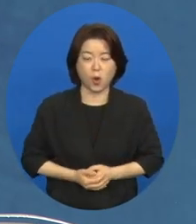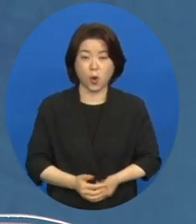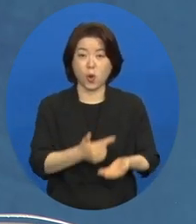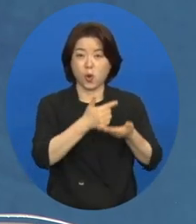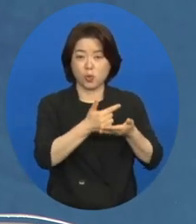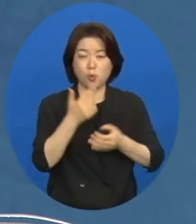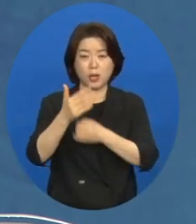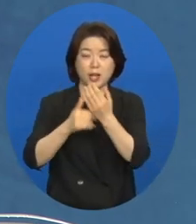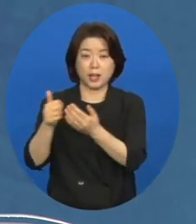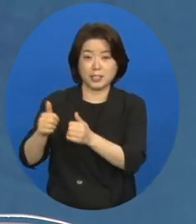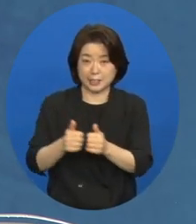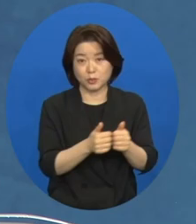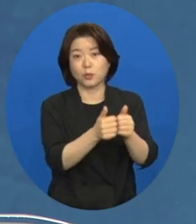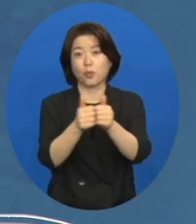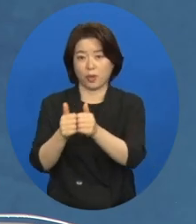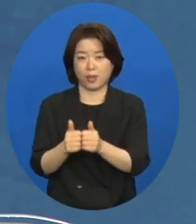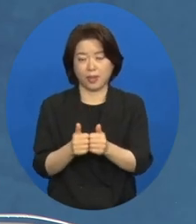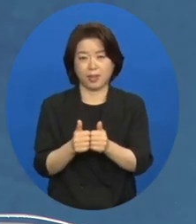하나님과 동행하며